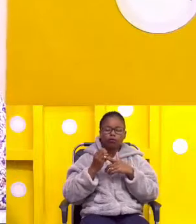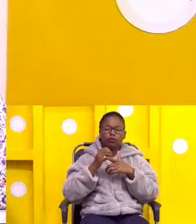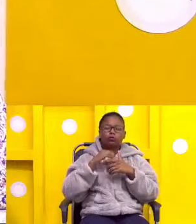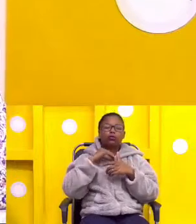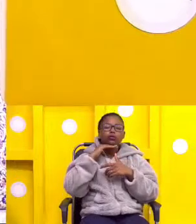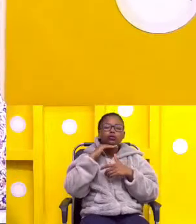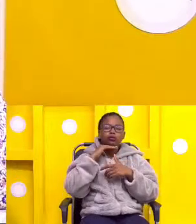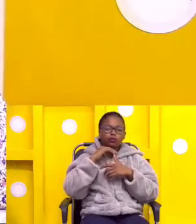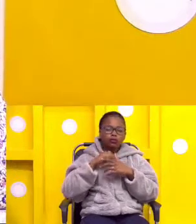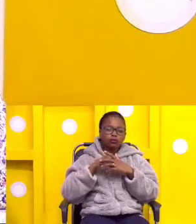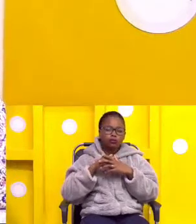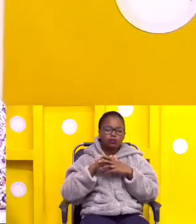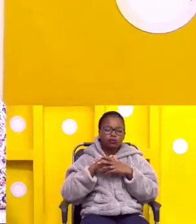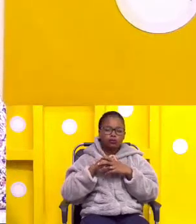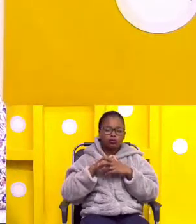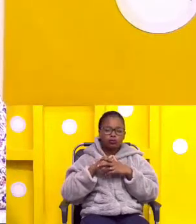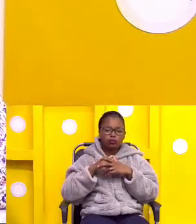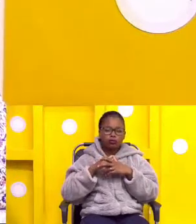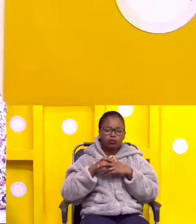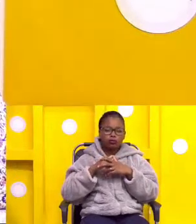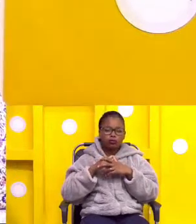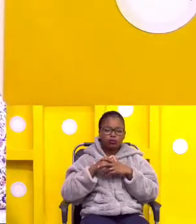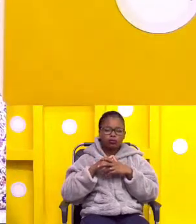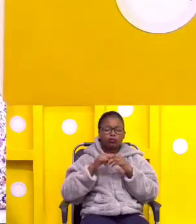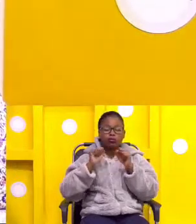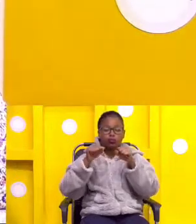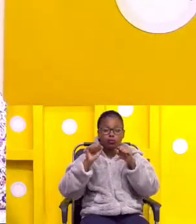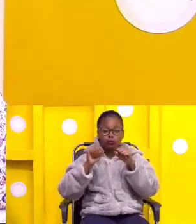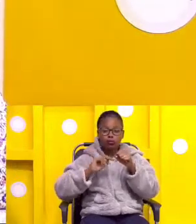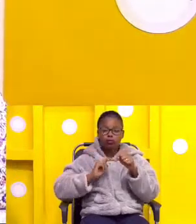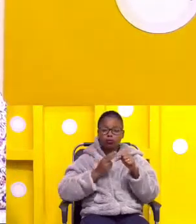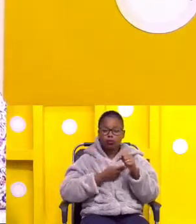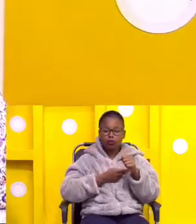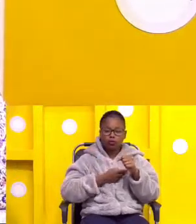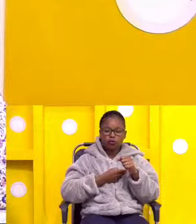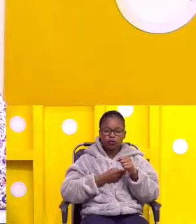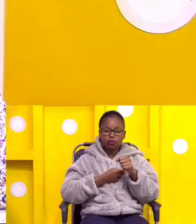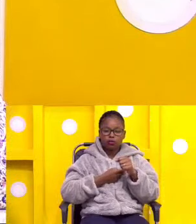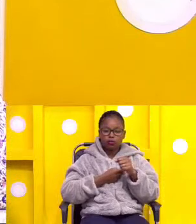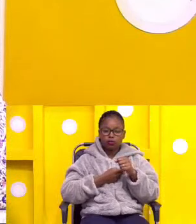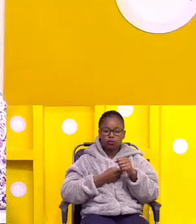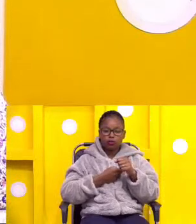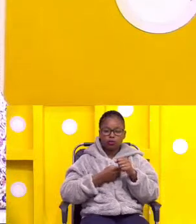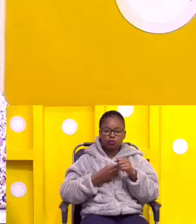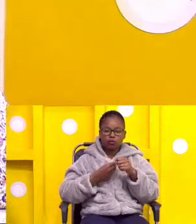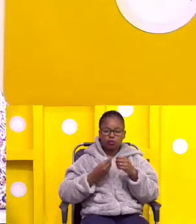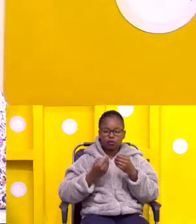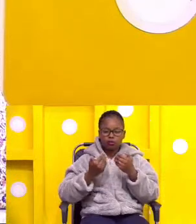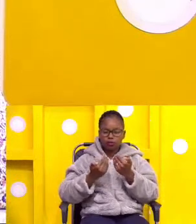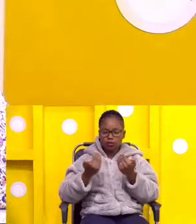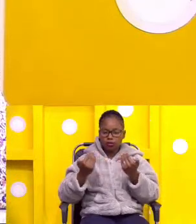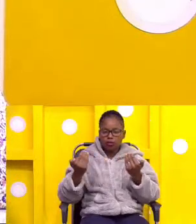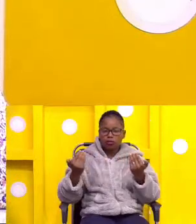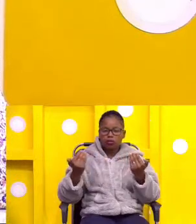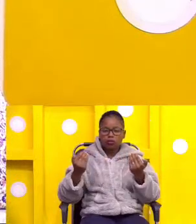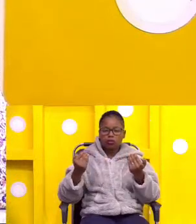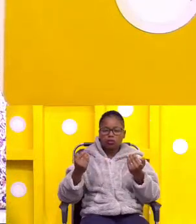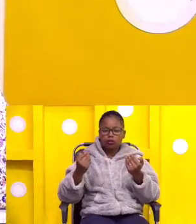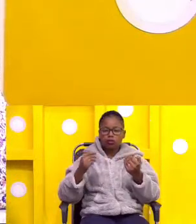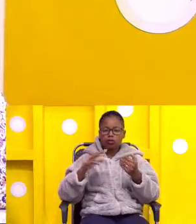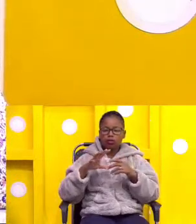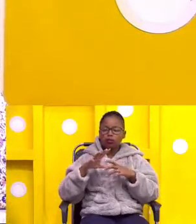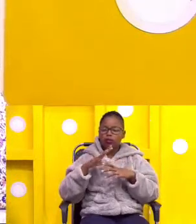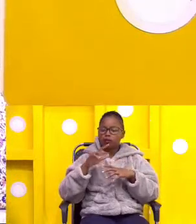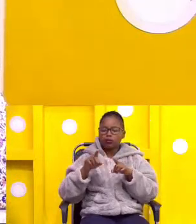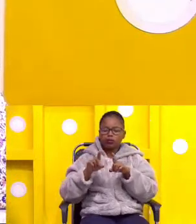Ndĩrona atĩrĩrĩ arĩ na ithe witũ. Tokorwo nĩ ithuĩ tũrehagĩra ciana citũ rĩngĩ wonje ũngĩ nĩ tondũ wa kũmenyihĩria ta